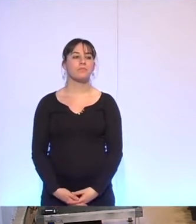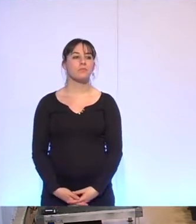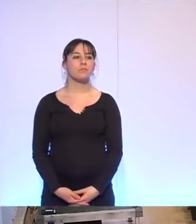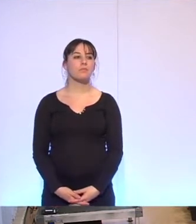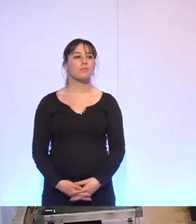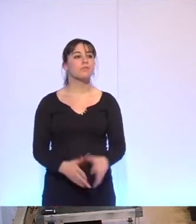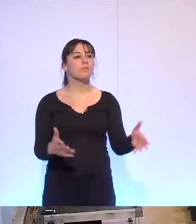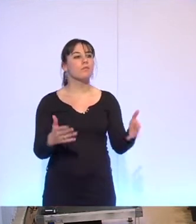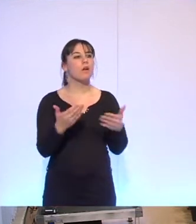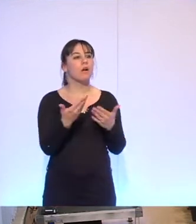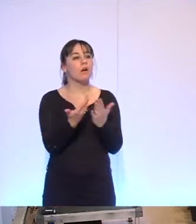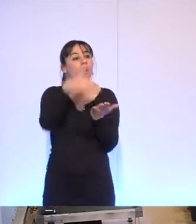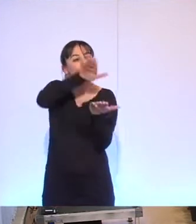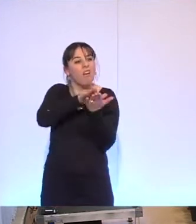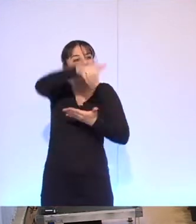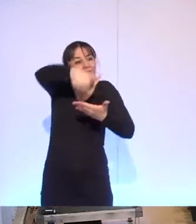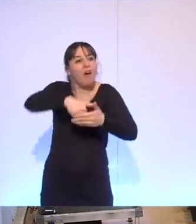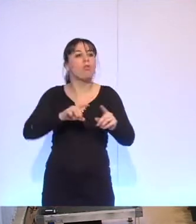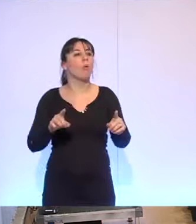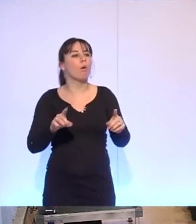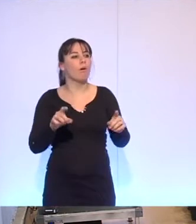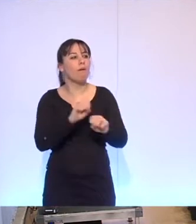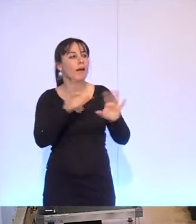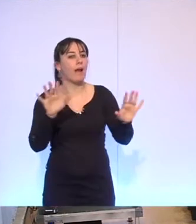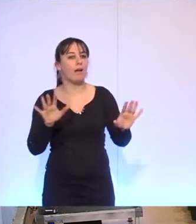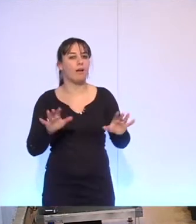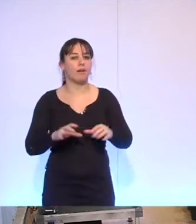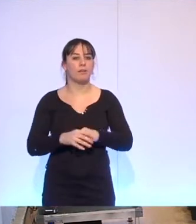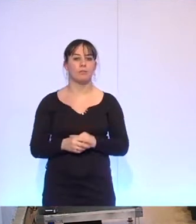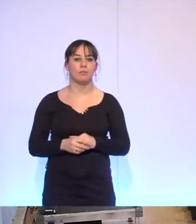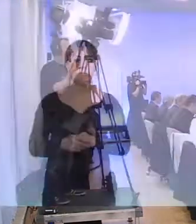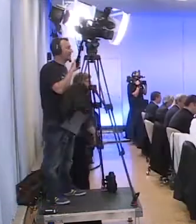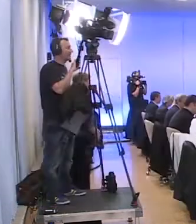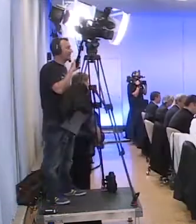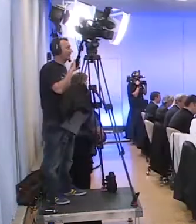Vous ne pliez pas la liste dans le bulletin. On est d'accord. C'est ça que je voulais.